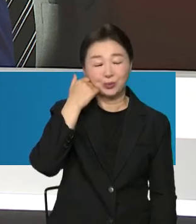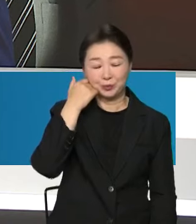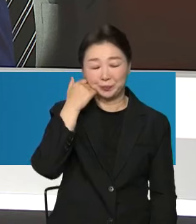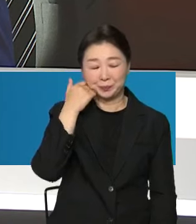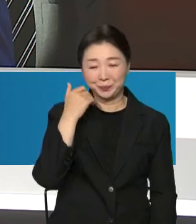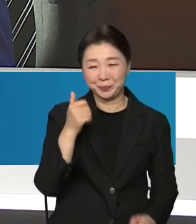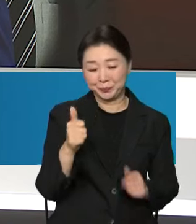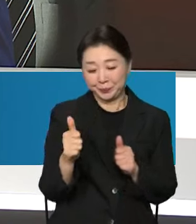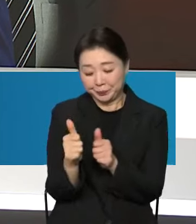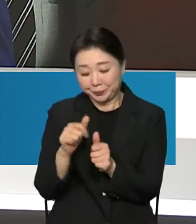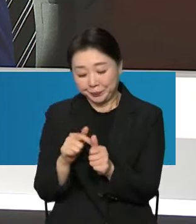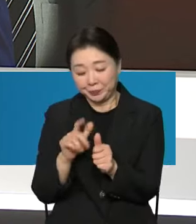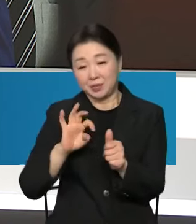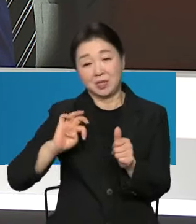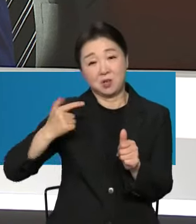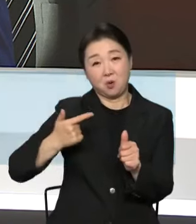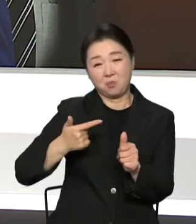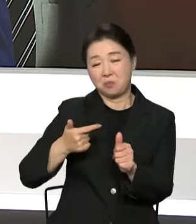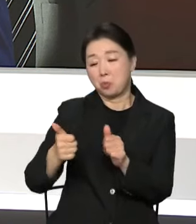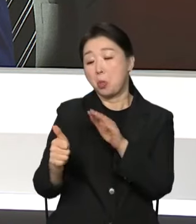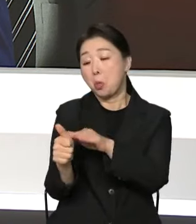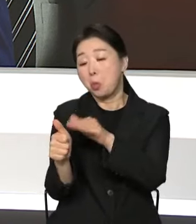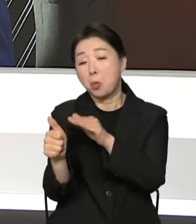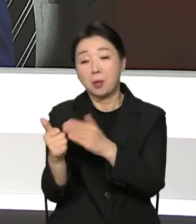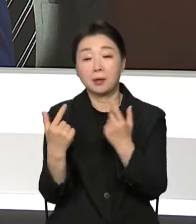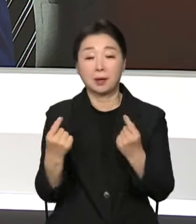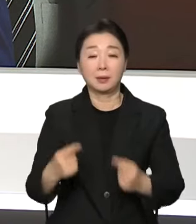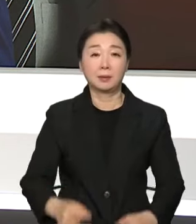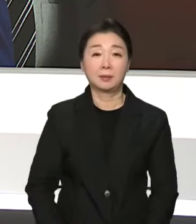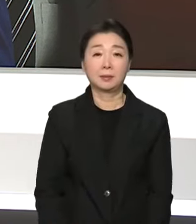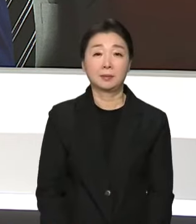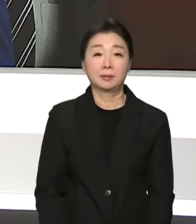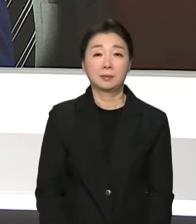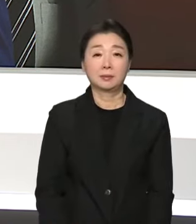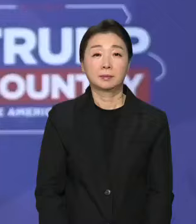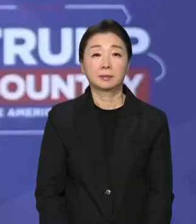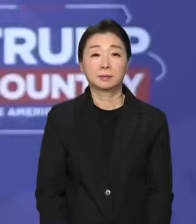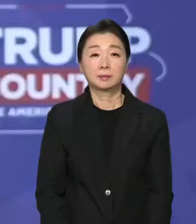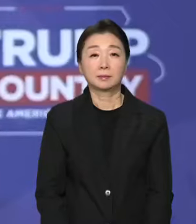일론 머스크의 입김이 있다는 분석입니다. 워싱턴 정강현 특파원입니다.